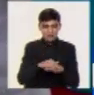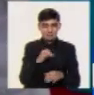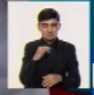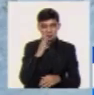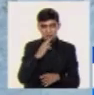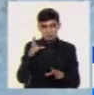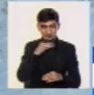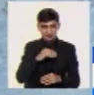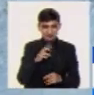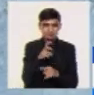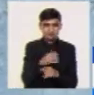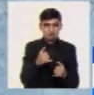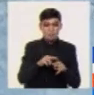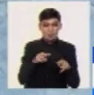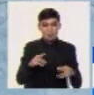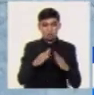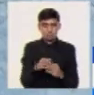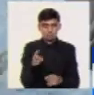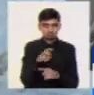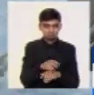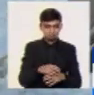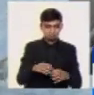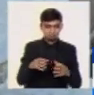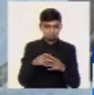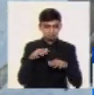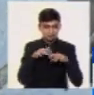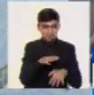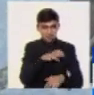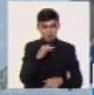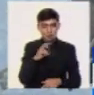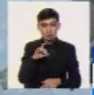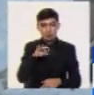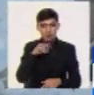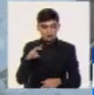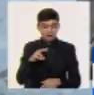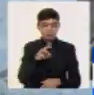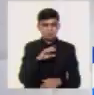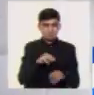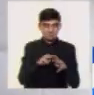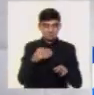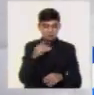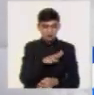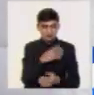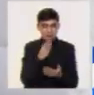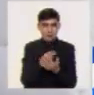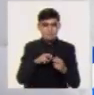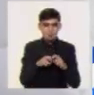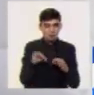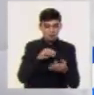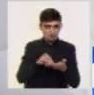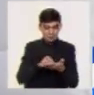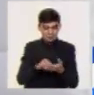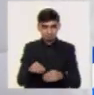аналар бүгін парламент үйінің қасында жиналды. Мәжіліс төрағасы Нұрлан Нығматулиннің атына өз мәселелерін тәптіштеп жазып әкеліпті.